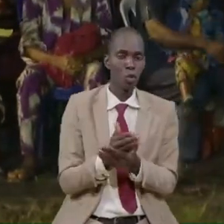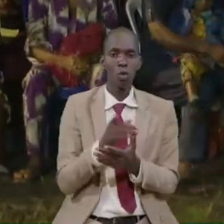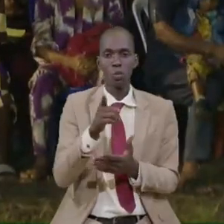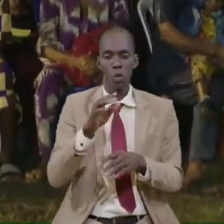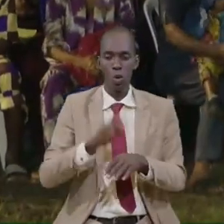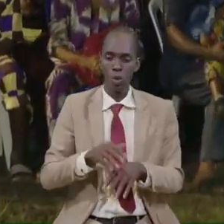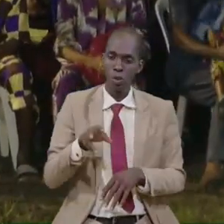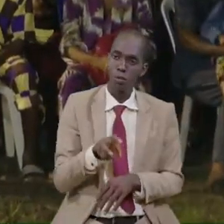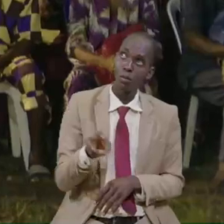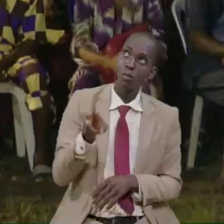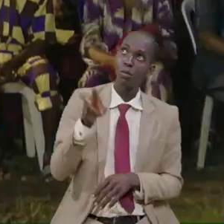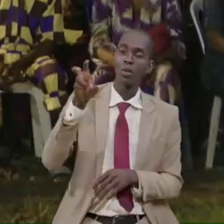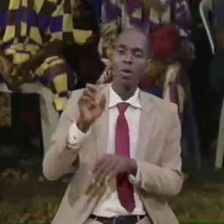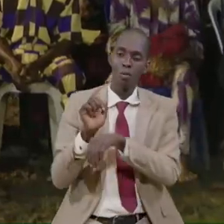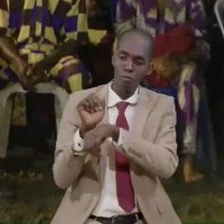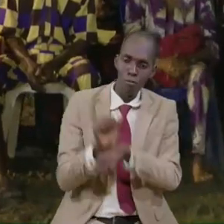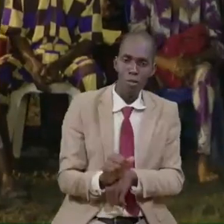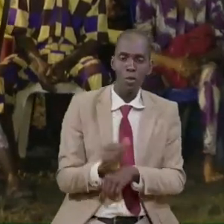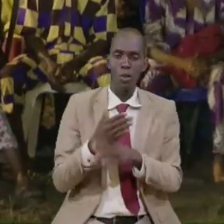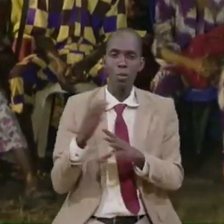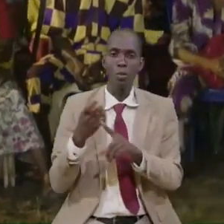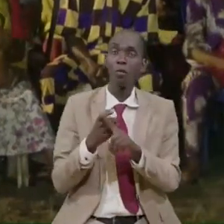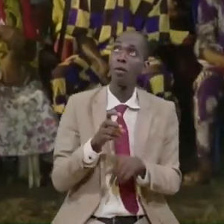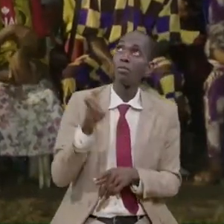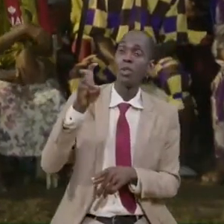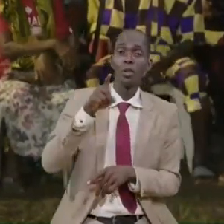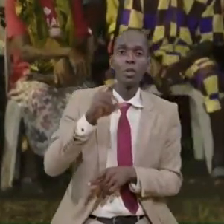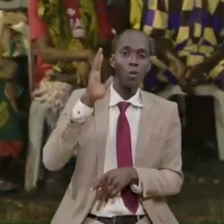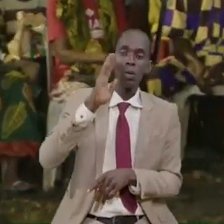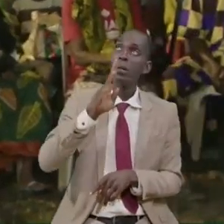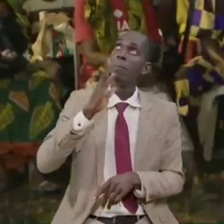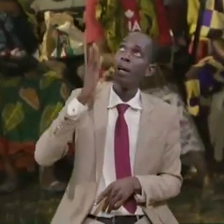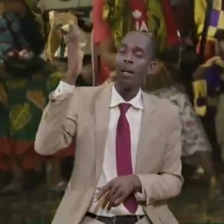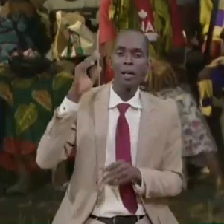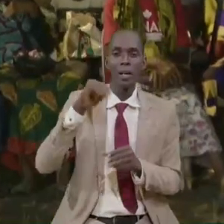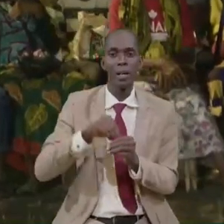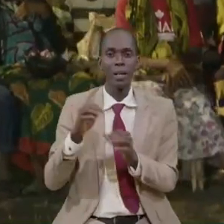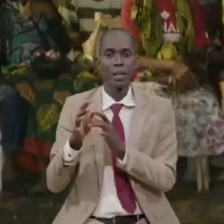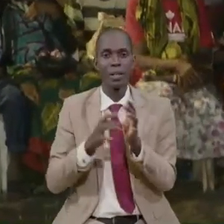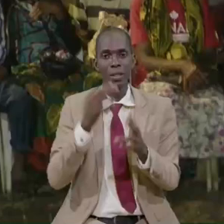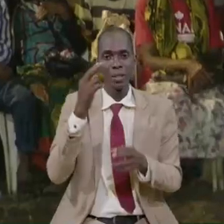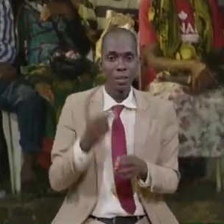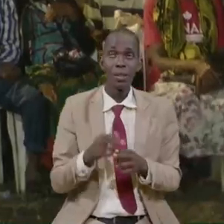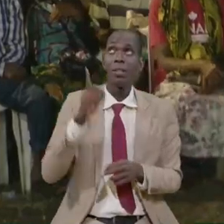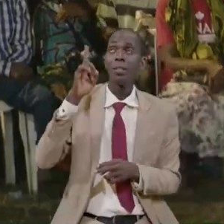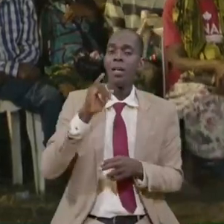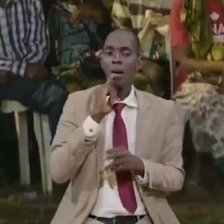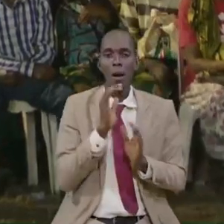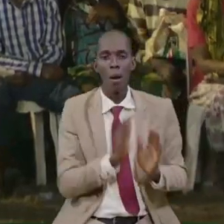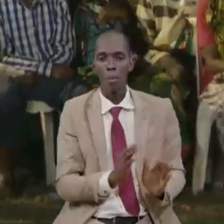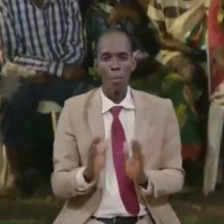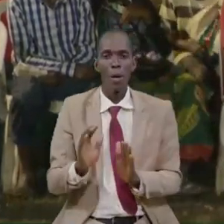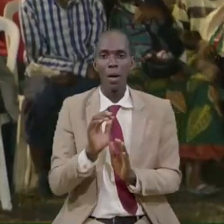croisz le chemin pour vous empêcher vous serez là il prépare un